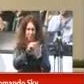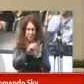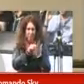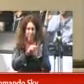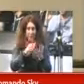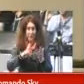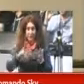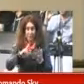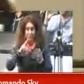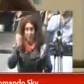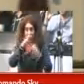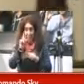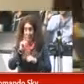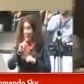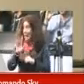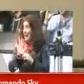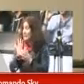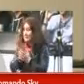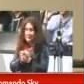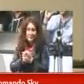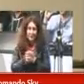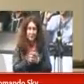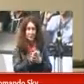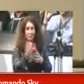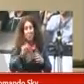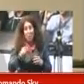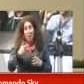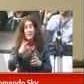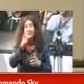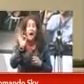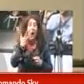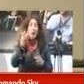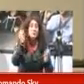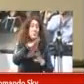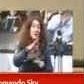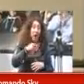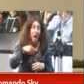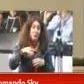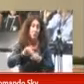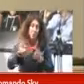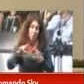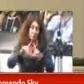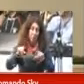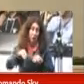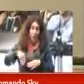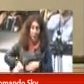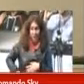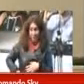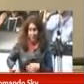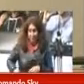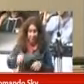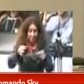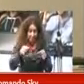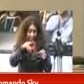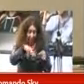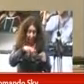di non dimenticarmele. Al massimo un foglietto in tasca lo tirerò fuori, mi scuserete.